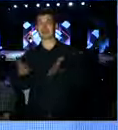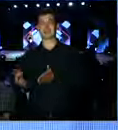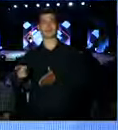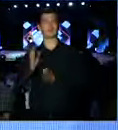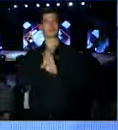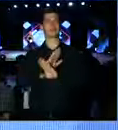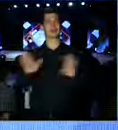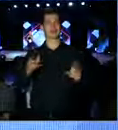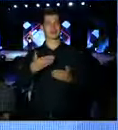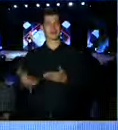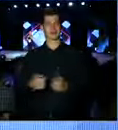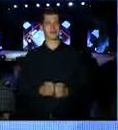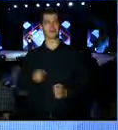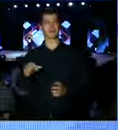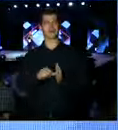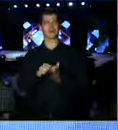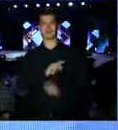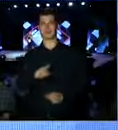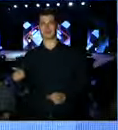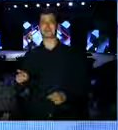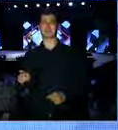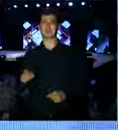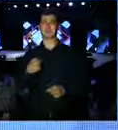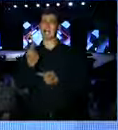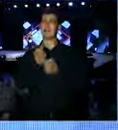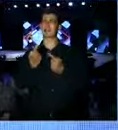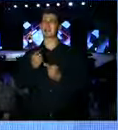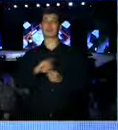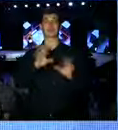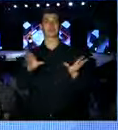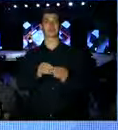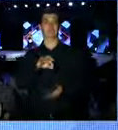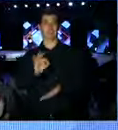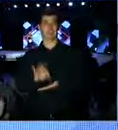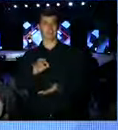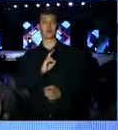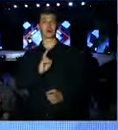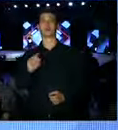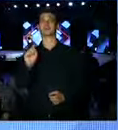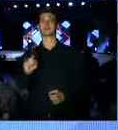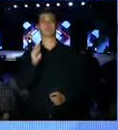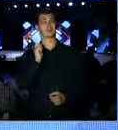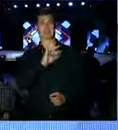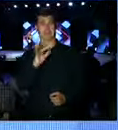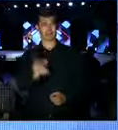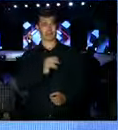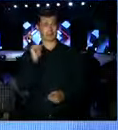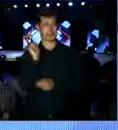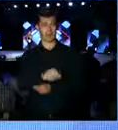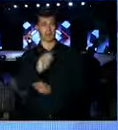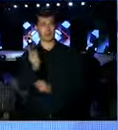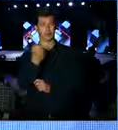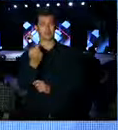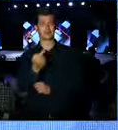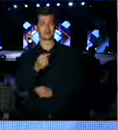prezentacji dalszej naszych kandydatek. Ja myślę, że nie wszyscy są tak od razu pewni, która z kandydatek jest najpiękniejsza i